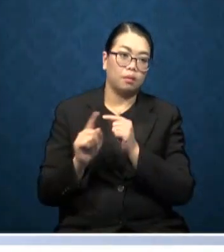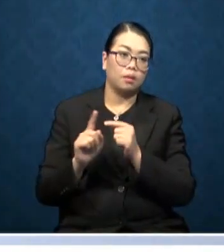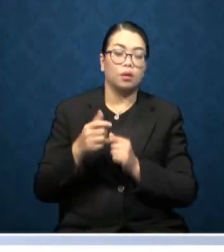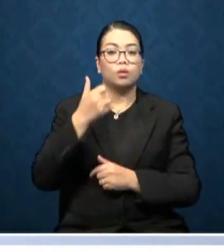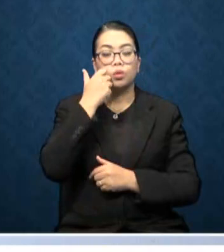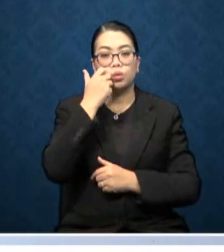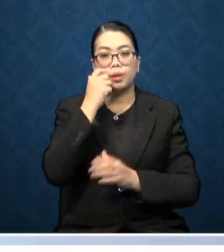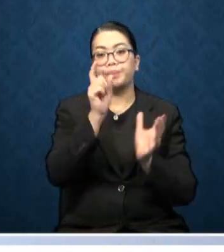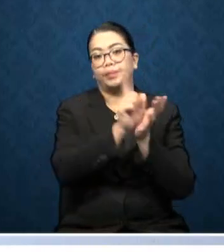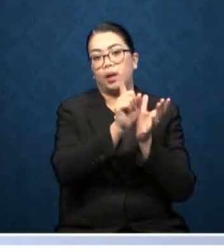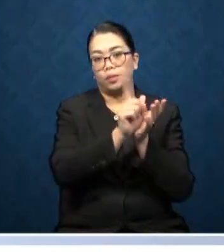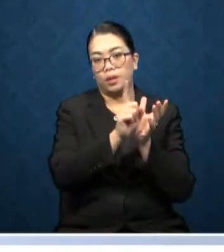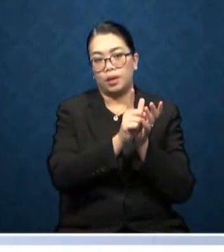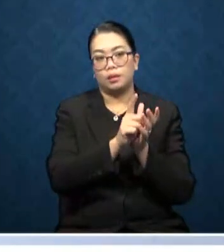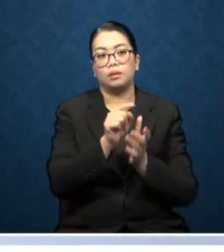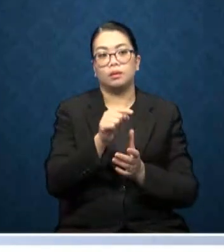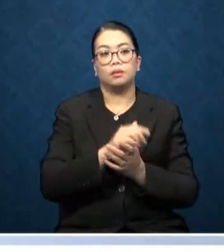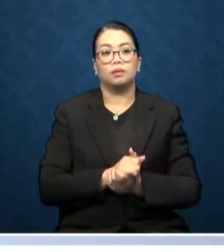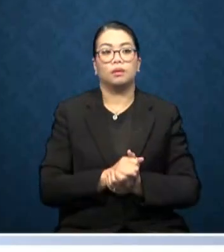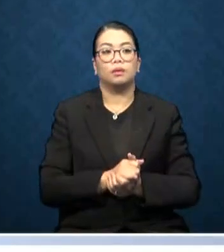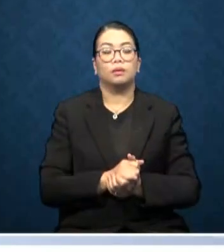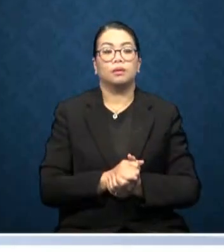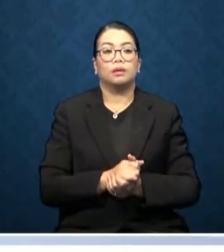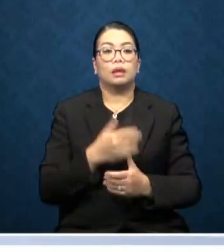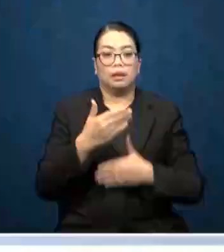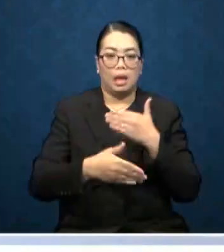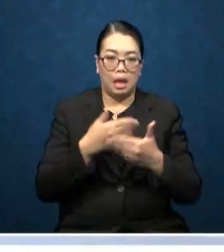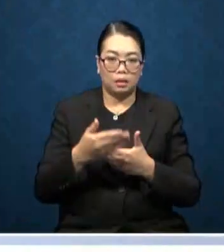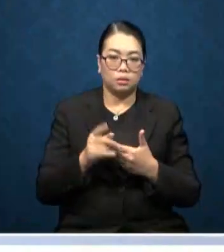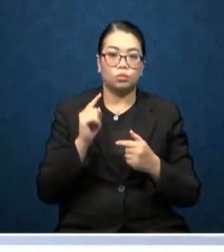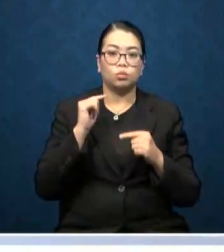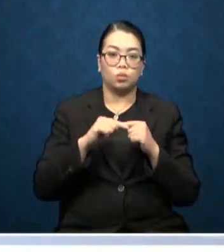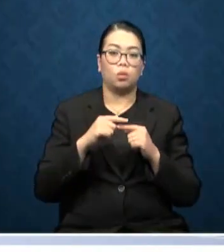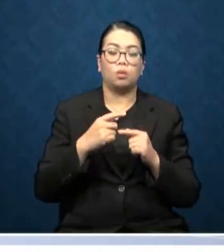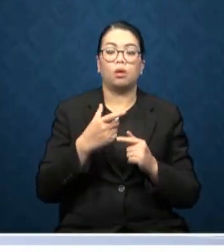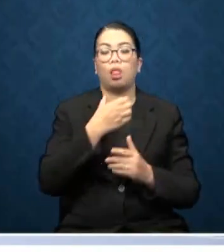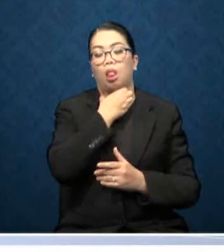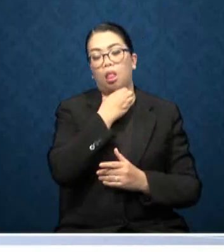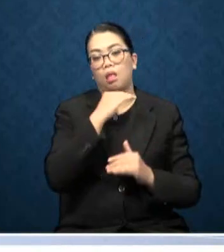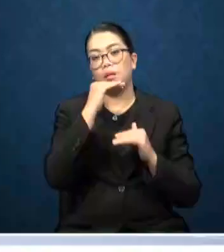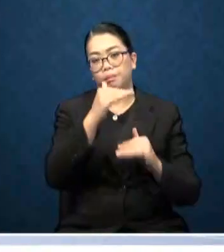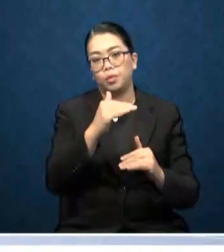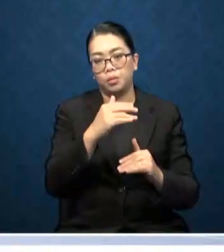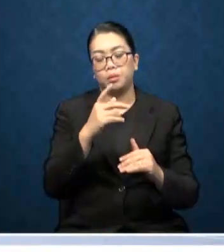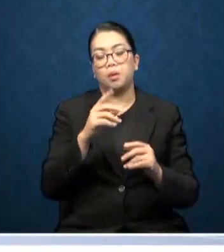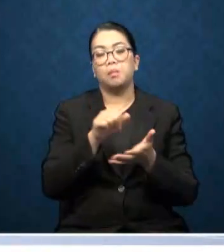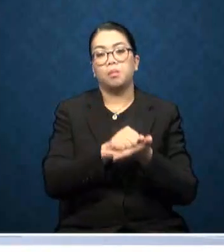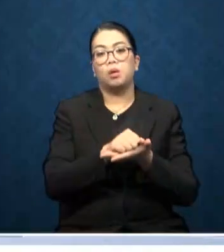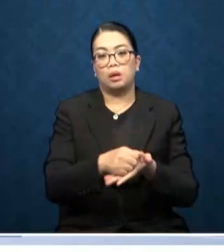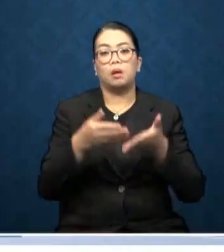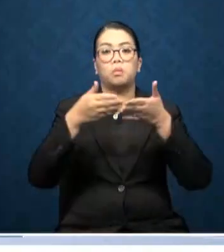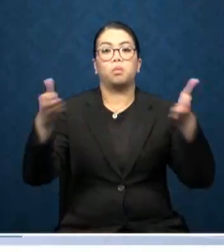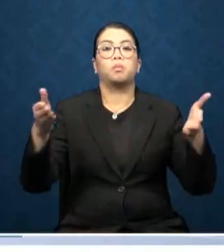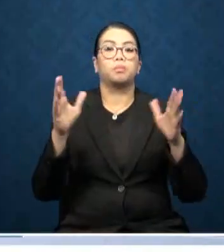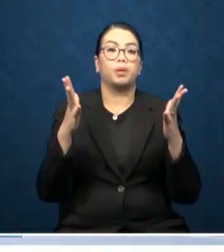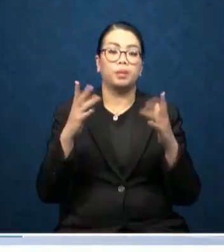รศัพท์ผ่านดาวเทียมเนี่ยเนื่องจากเป็นตลาดที่ค่อนข้างจำกัดในการให้บริการและเมื่อไปเทียบกับบริการโดยทั่ว